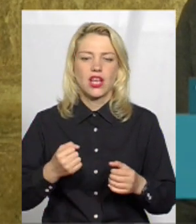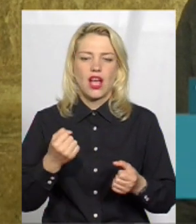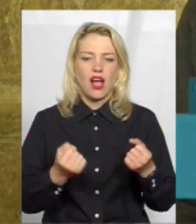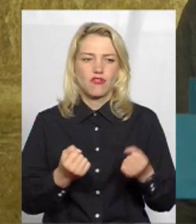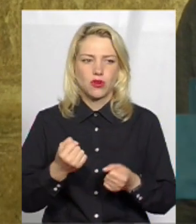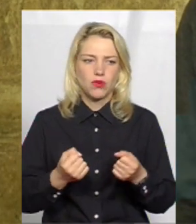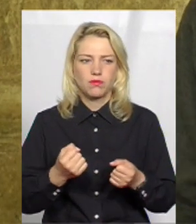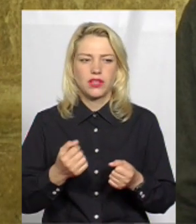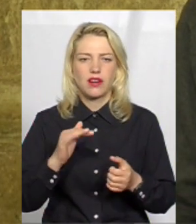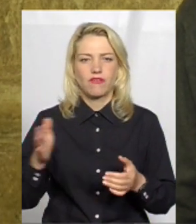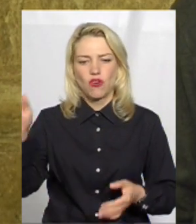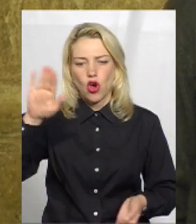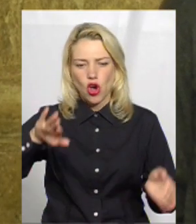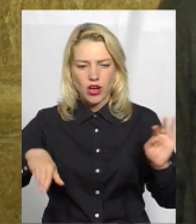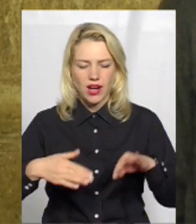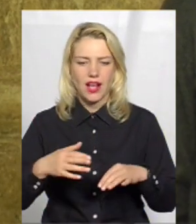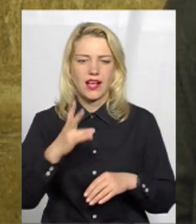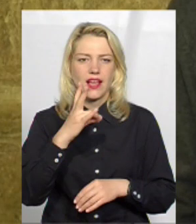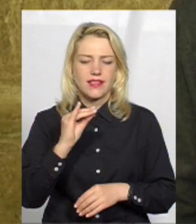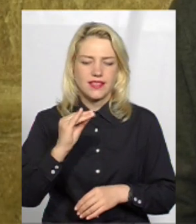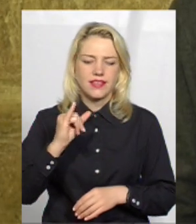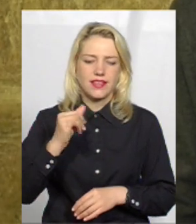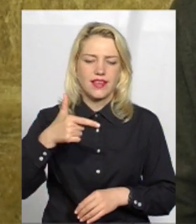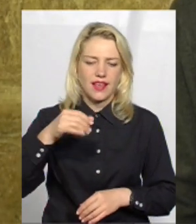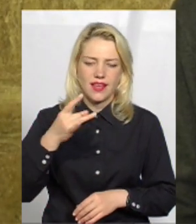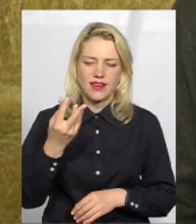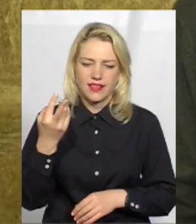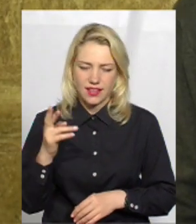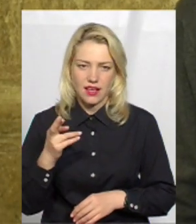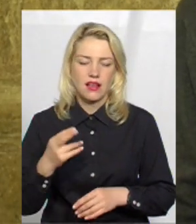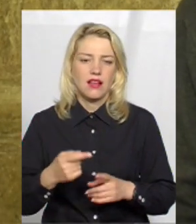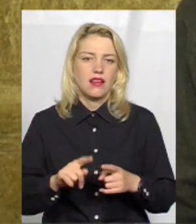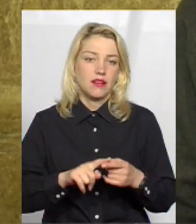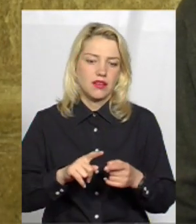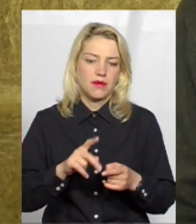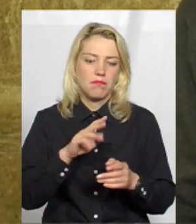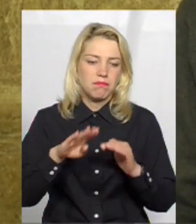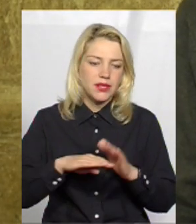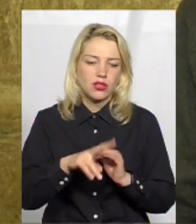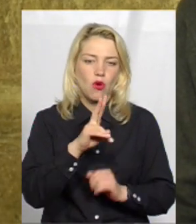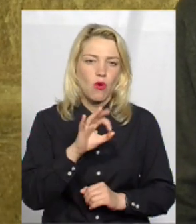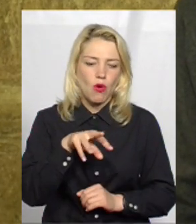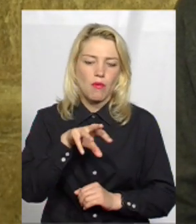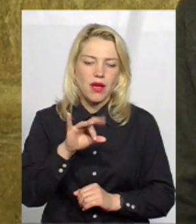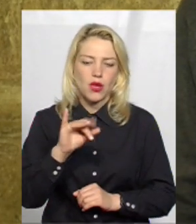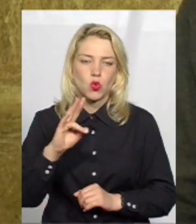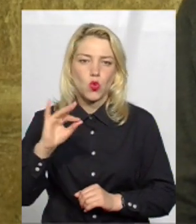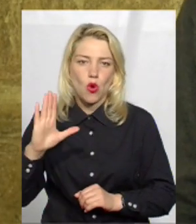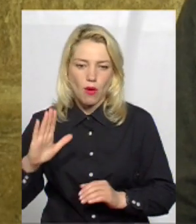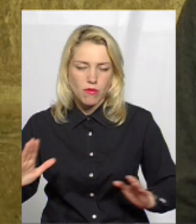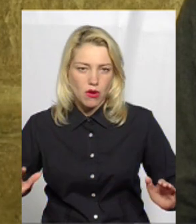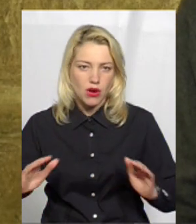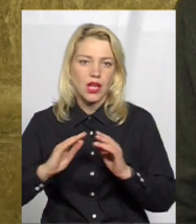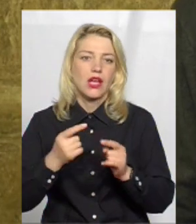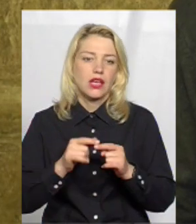Нігрійському селі в горах прямо під Камеруном. І довелось лагодити підручними засобами в майстерні